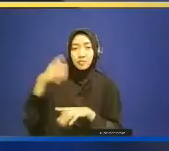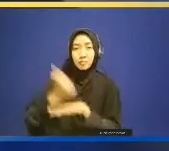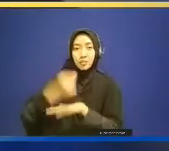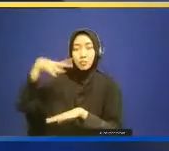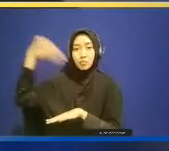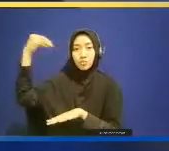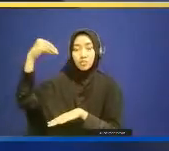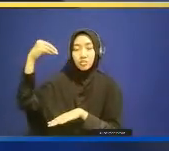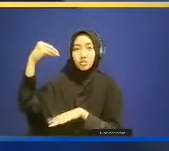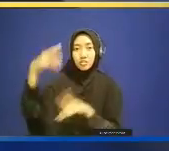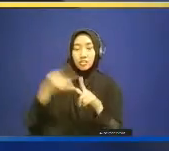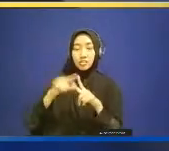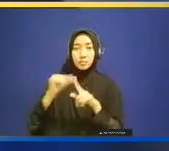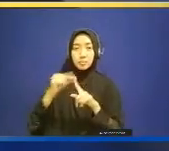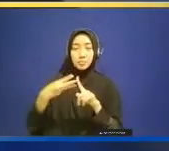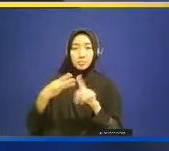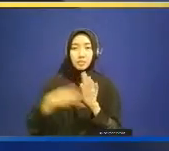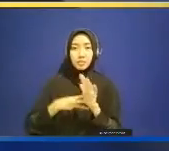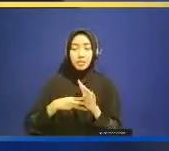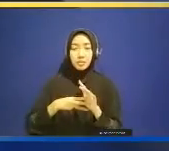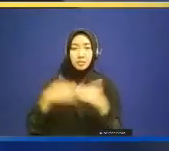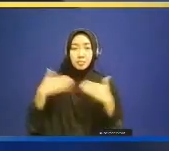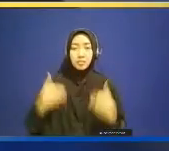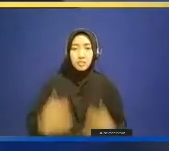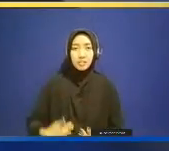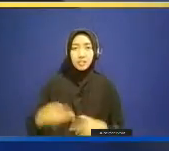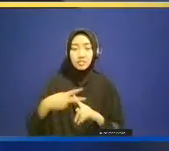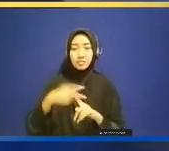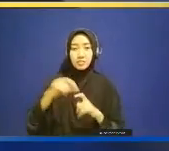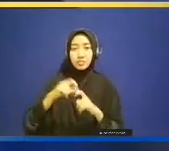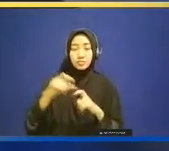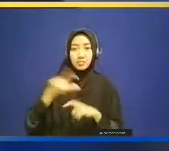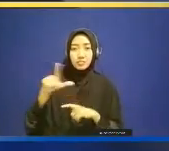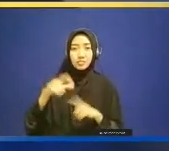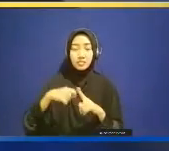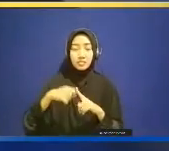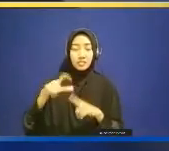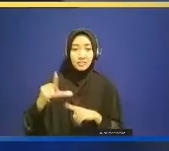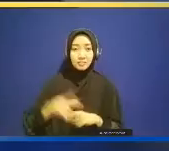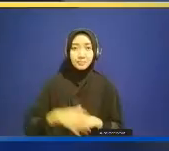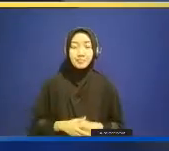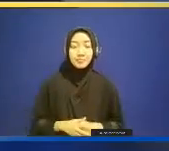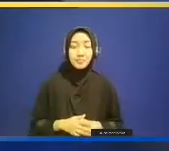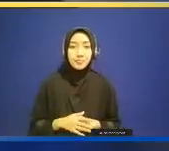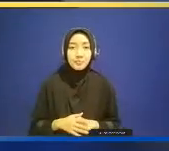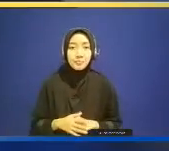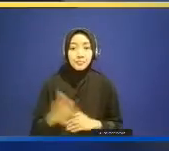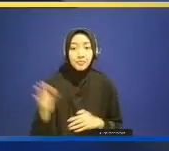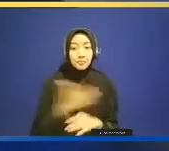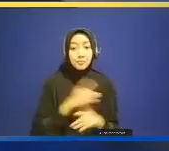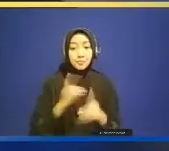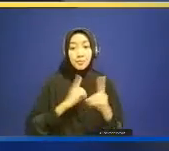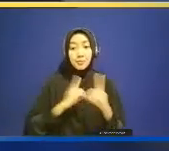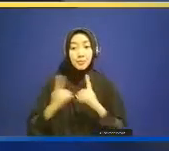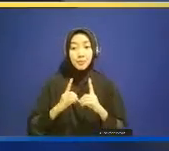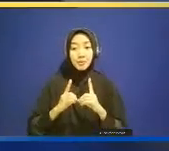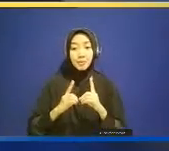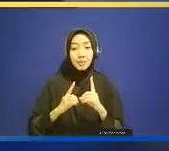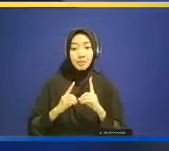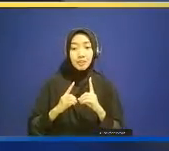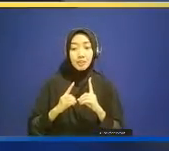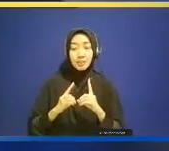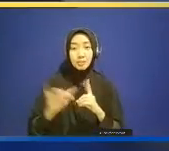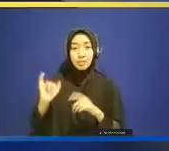badan kebijakan fiskal nah Kayaknya lebih enak kita Kalau sebelum diskusi seperti layaknya orang